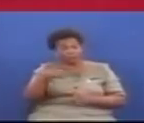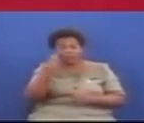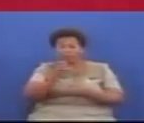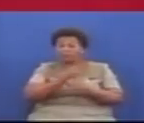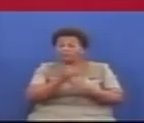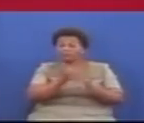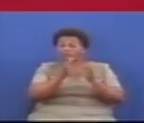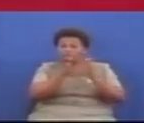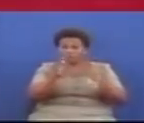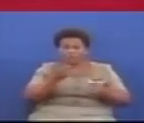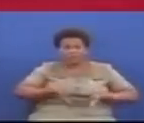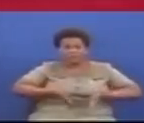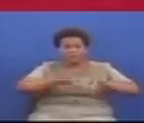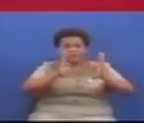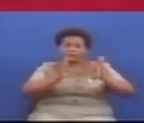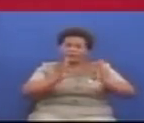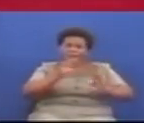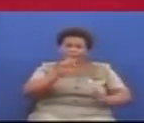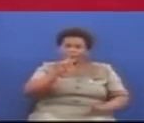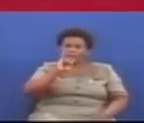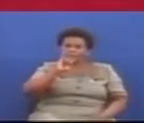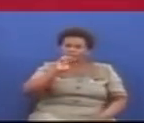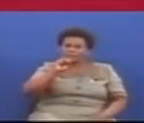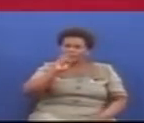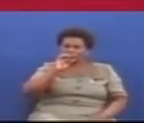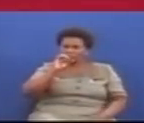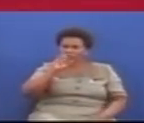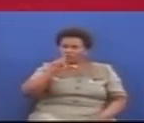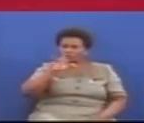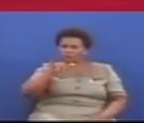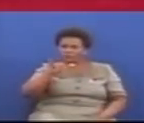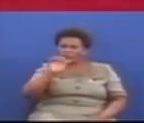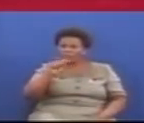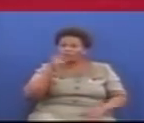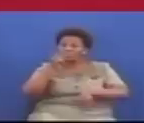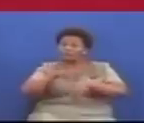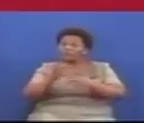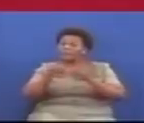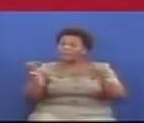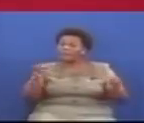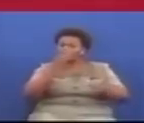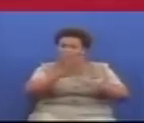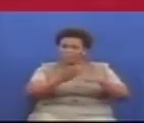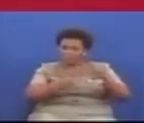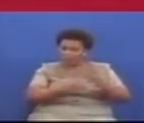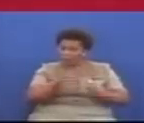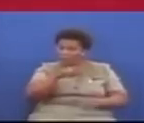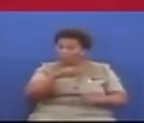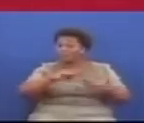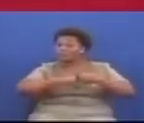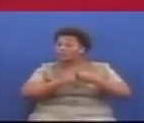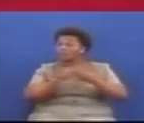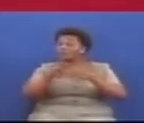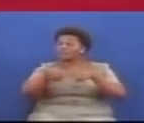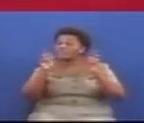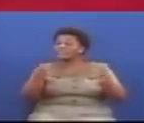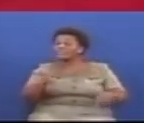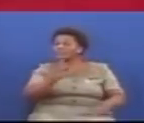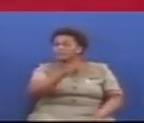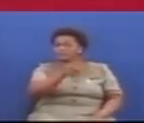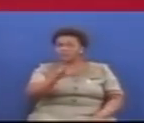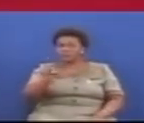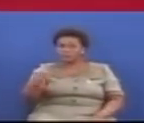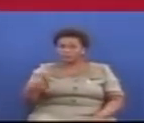hii ya Bulamba Kisoria ni kweli ni muda mrefu imekuwepo na kumekuwa na changamoto nyingi. Zipo changamoto ambazo zilikuwa kwa